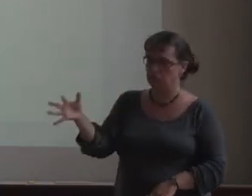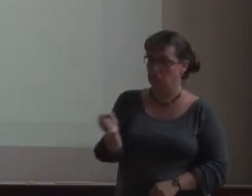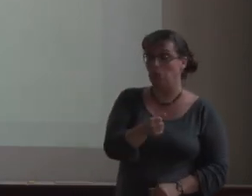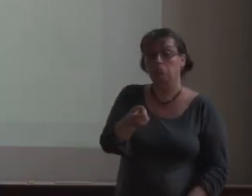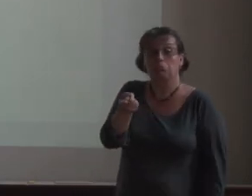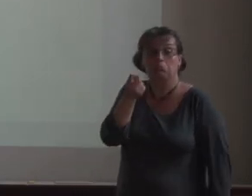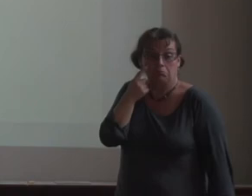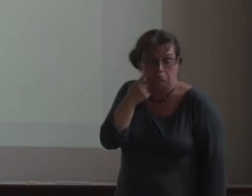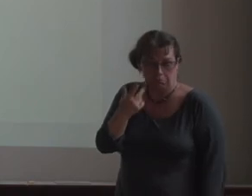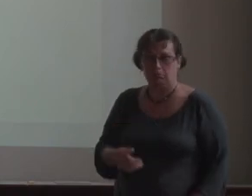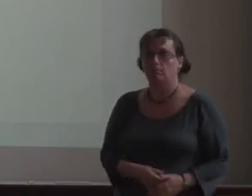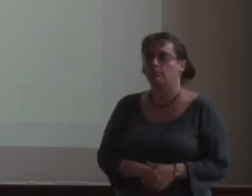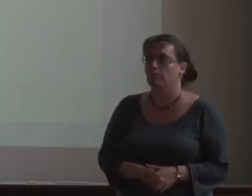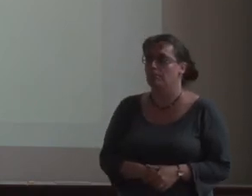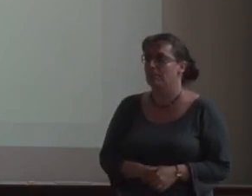on verra bien ce que ça donne.